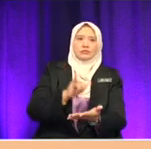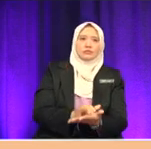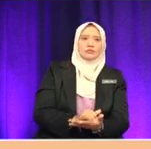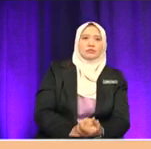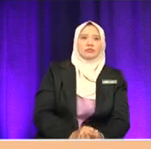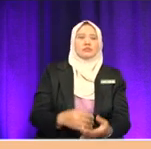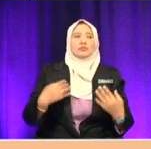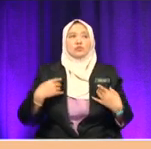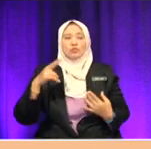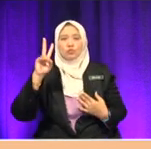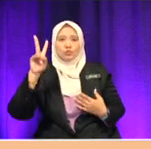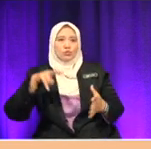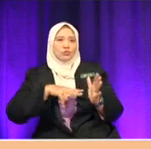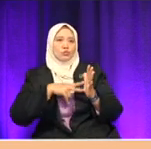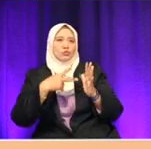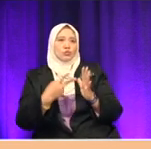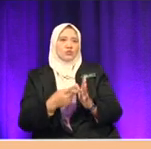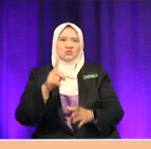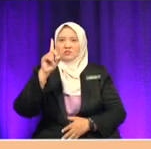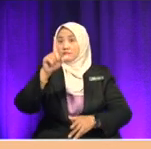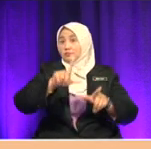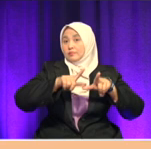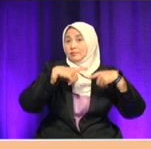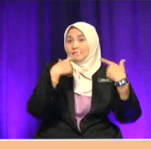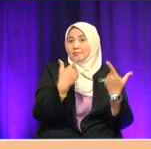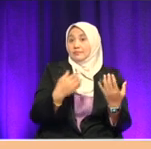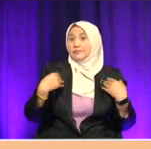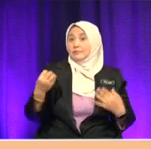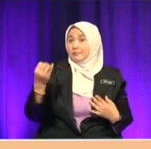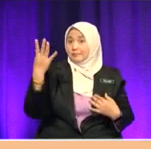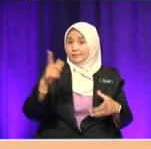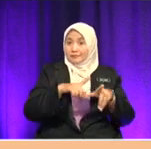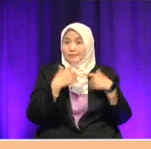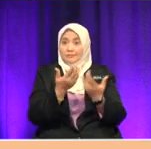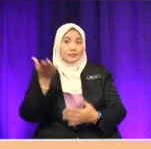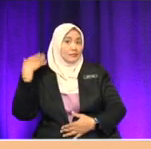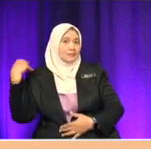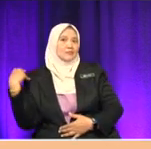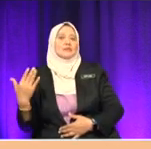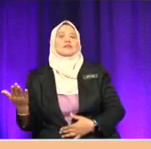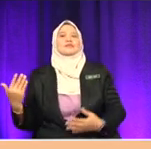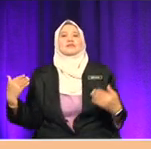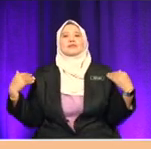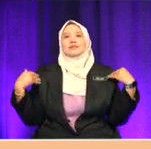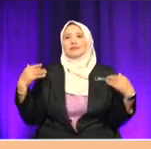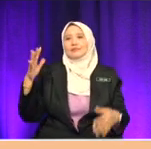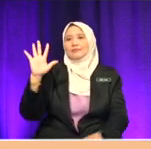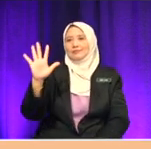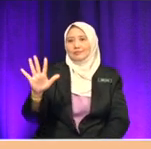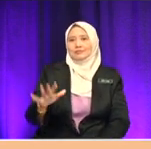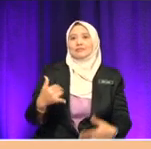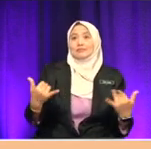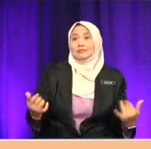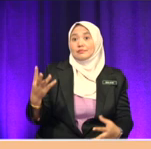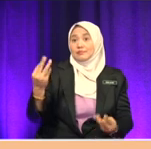dua maksud kat sini. Satu, dia kata satu kelas. Ingat tadi kita ada berapa kelas? Lima. Bagus, Ifan. Kemudian ditanya apakah ciri